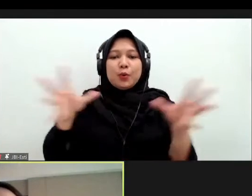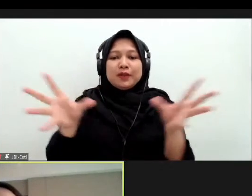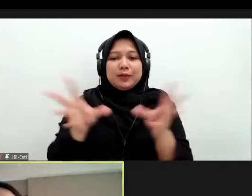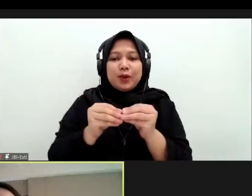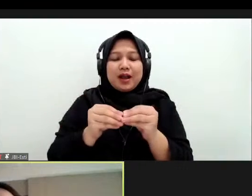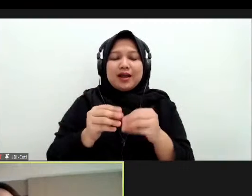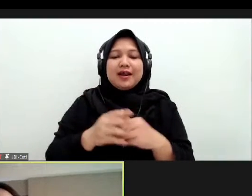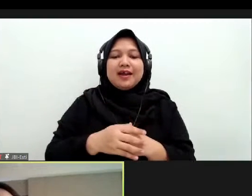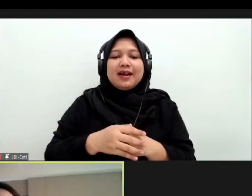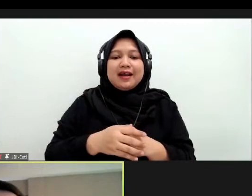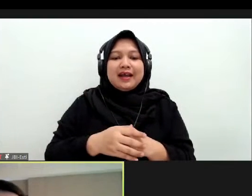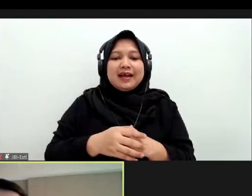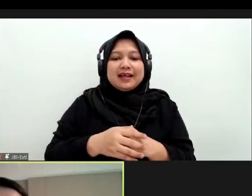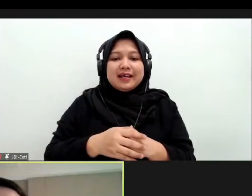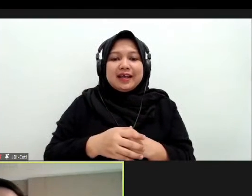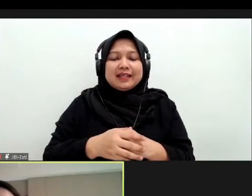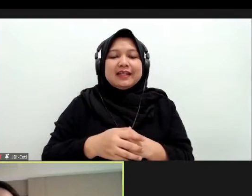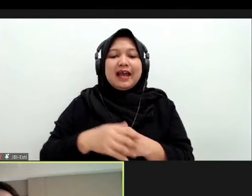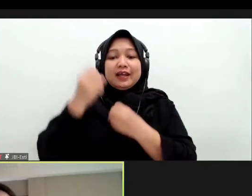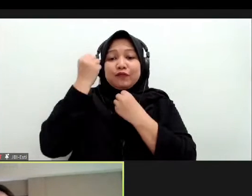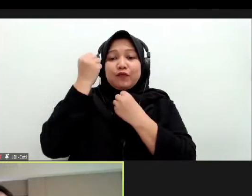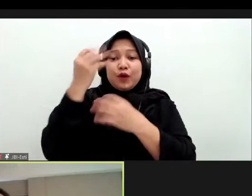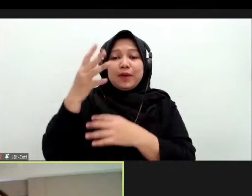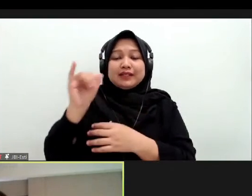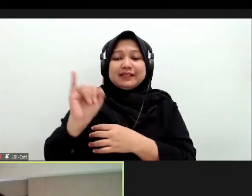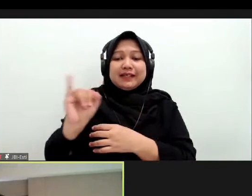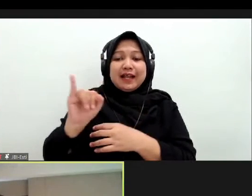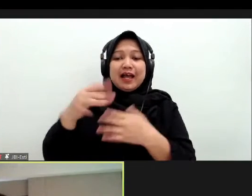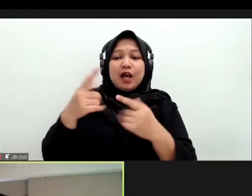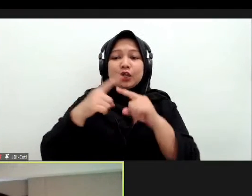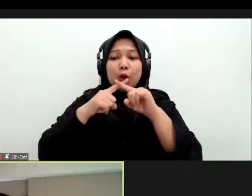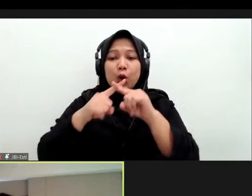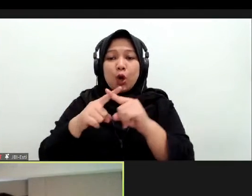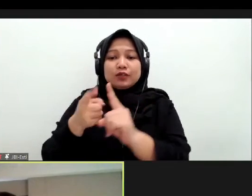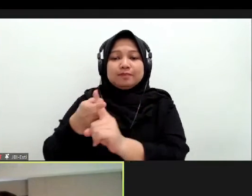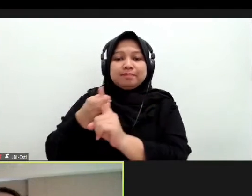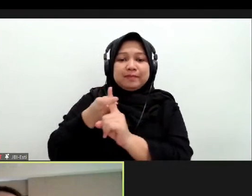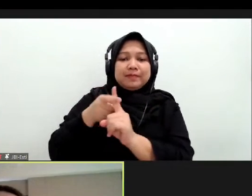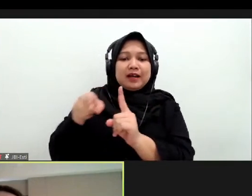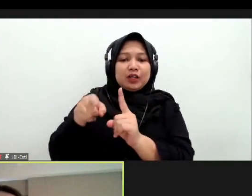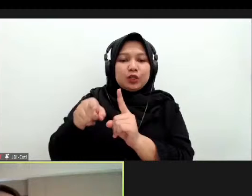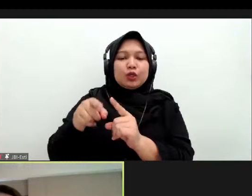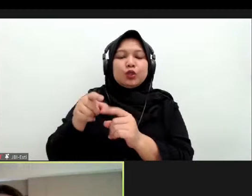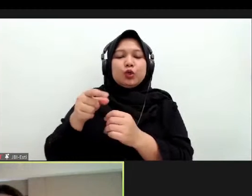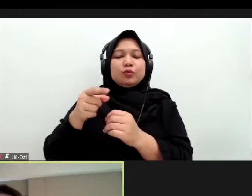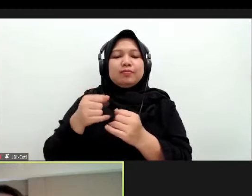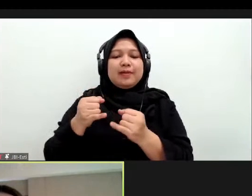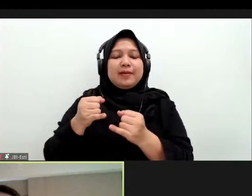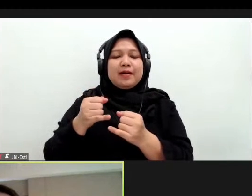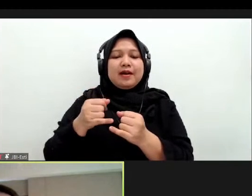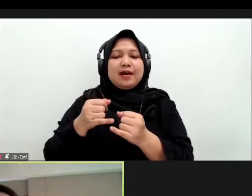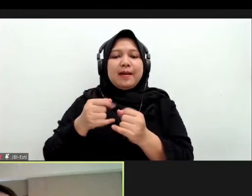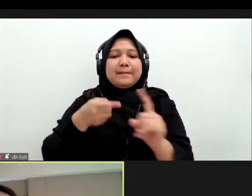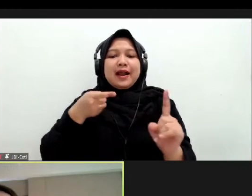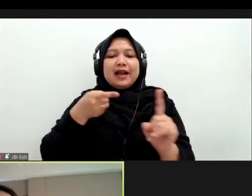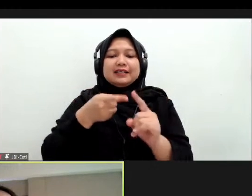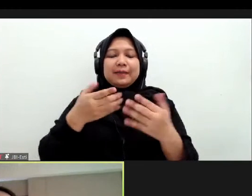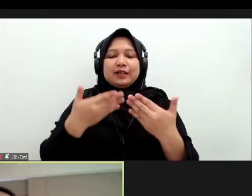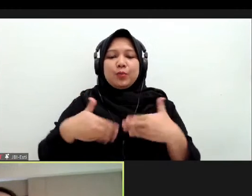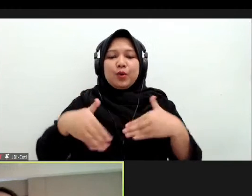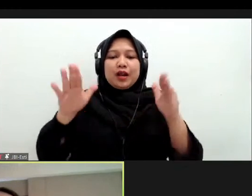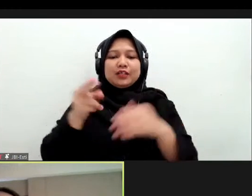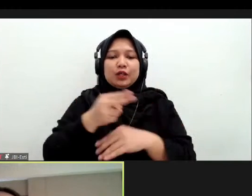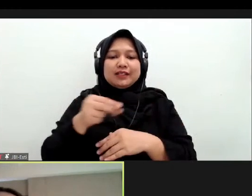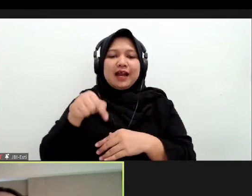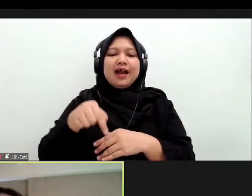bahwa penggunaan disinformasi atau misalnya hoax menjadi satu bentuk ancaman terhadap demokrasi Indonesia, utamanya sebagai senjata politik gitu.